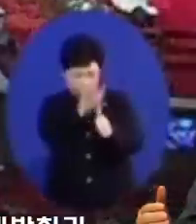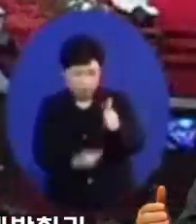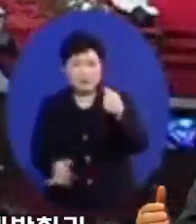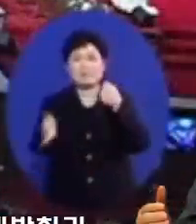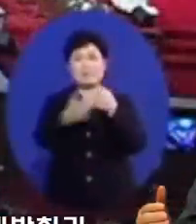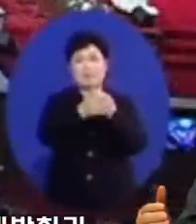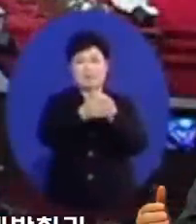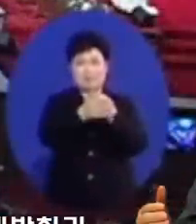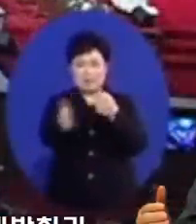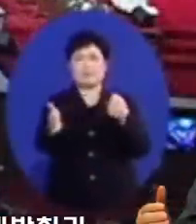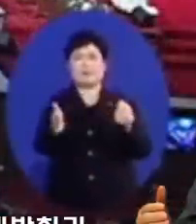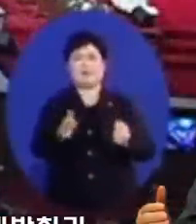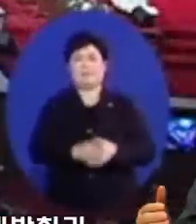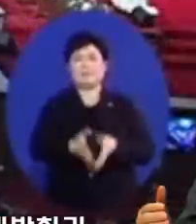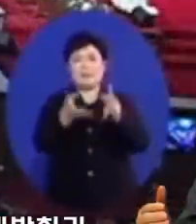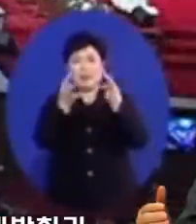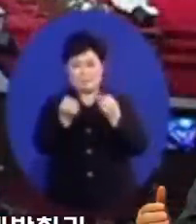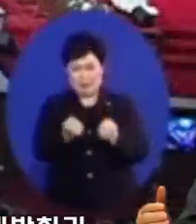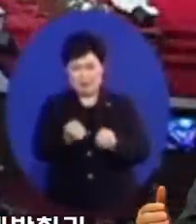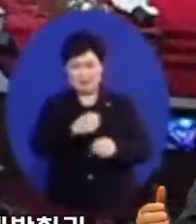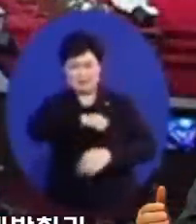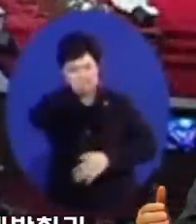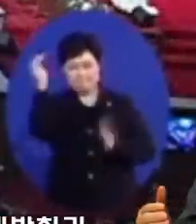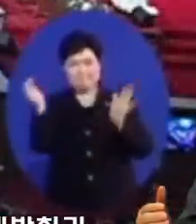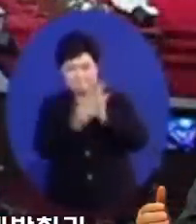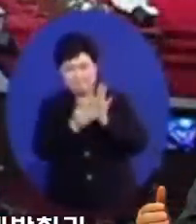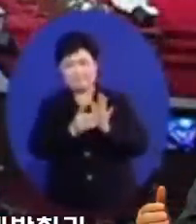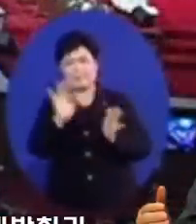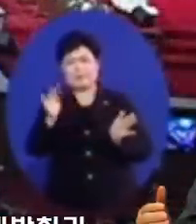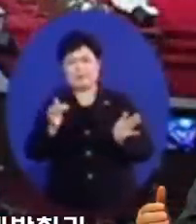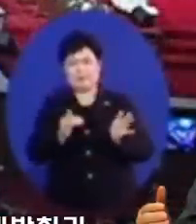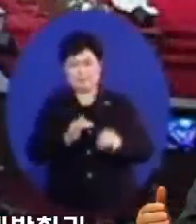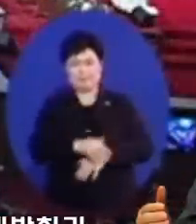때문에 많은 성취를 이룰 수 있는 것입니다.